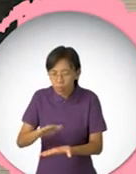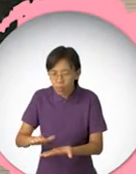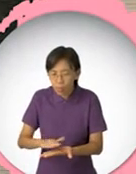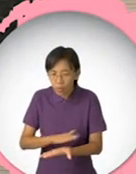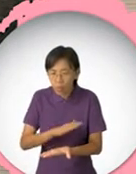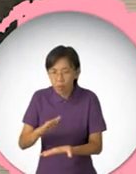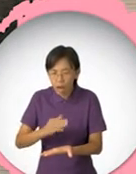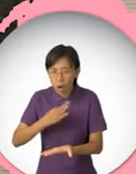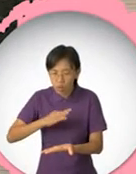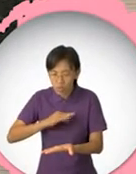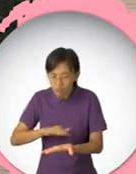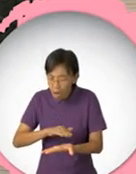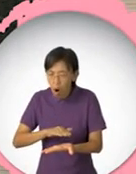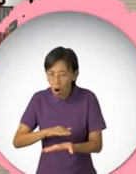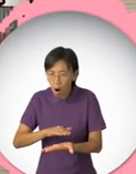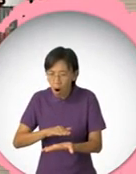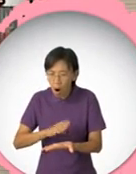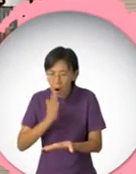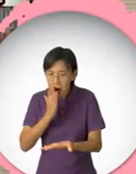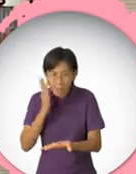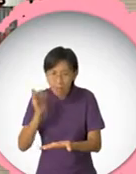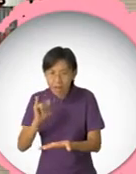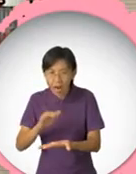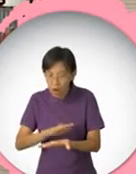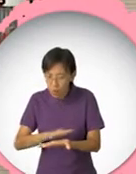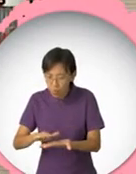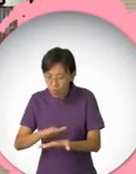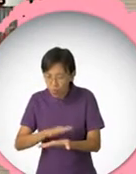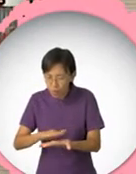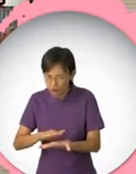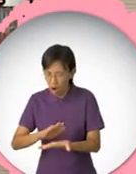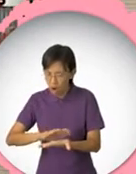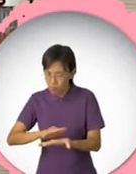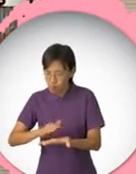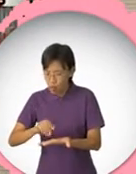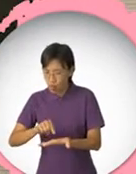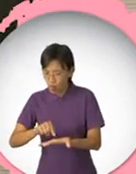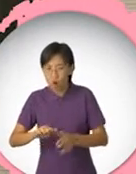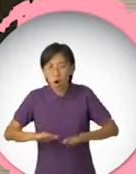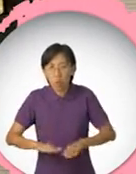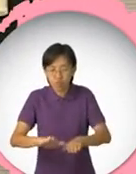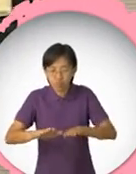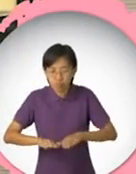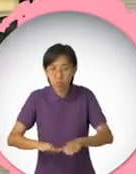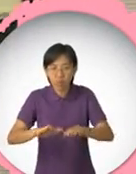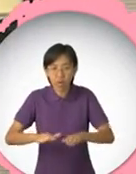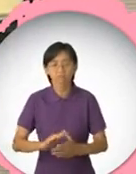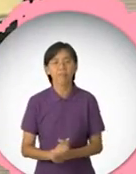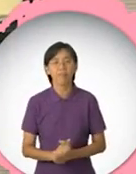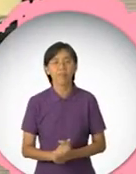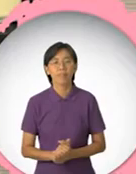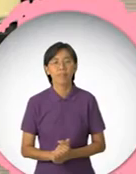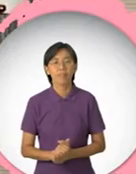ามันตรงไหนหนาตรงไหนบางตรงไหนบางก็รีดตรงด้านที่เป็นด้านหนาค่ะ ค ไปหาด้านที่บ